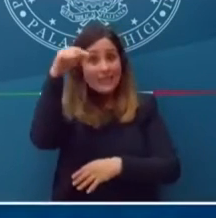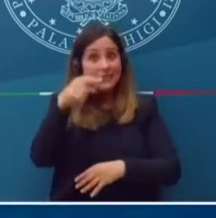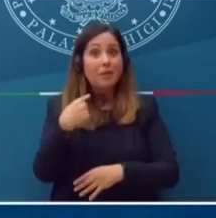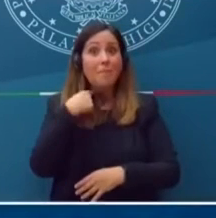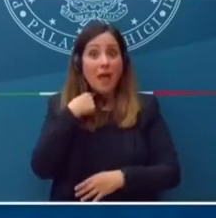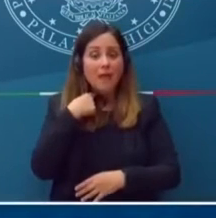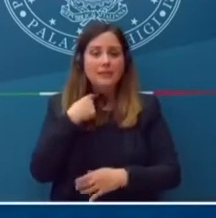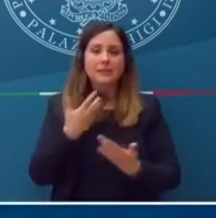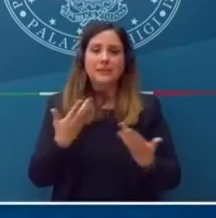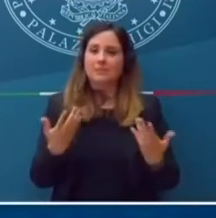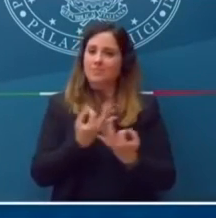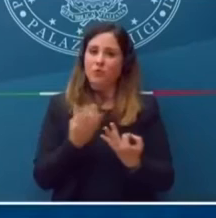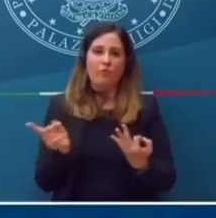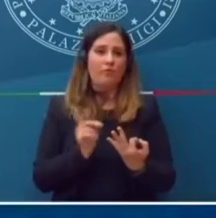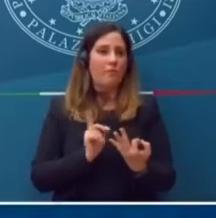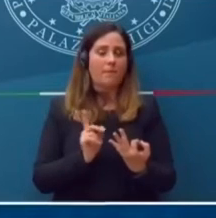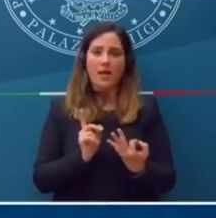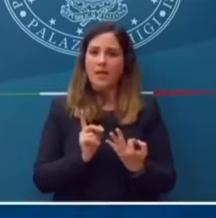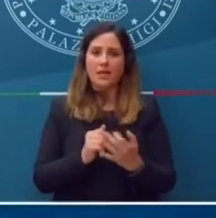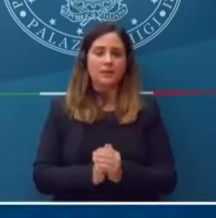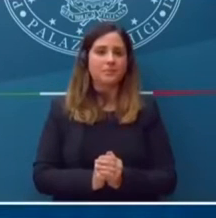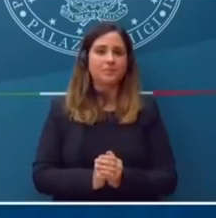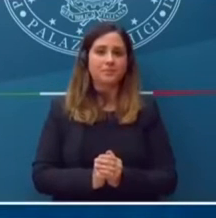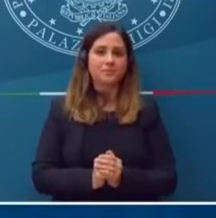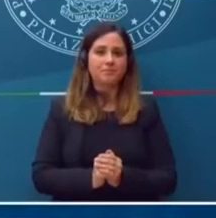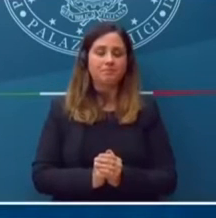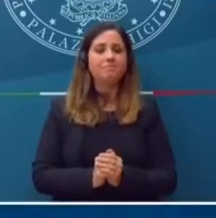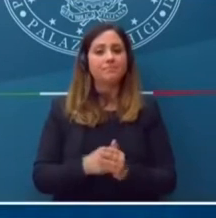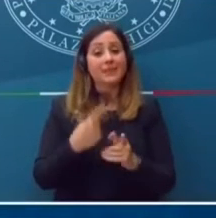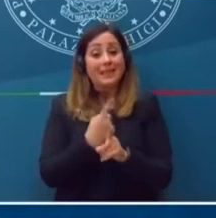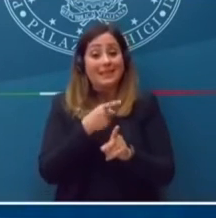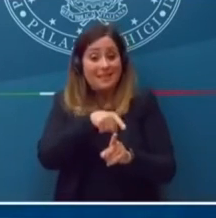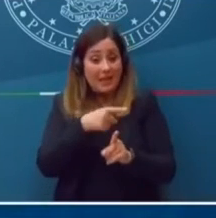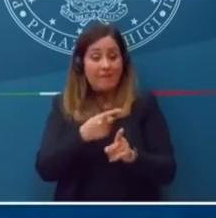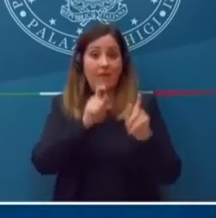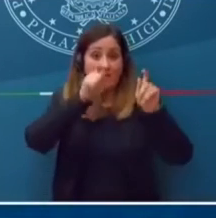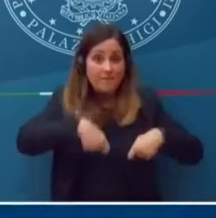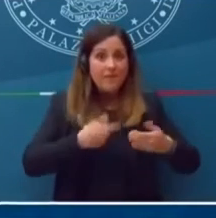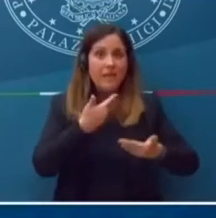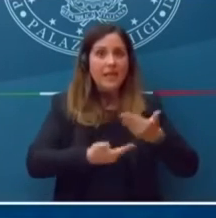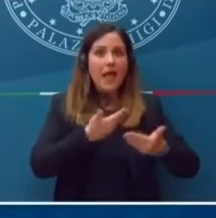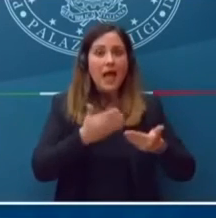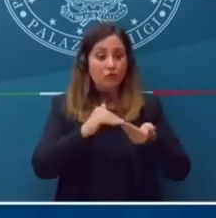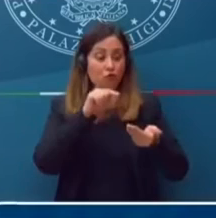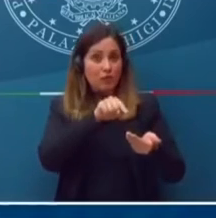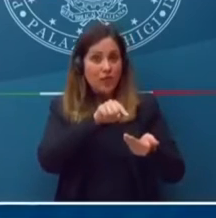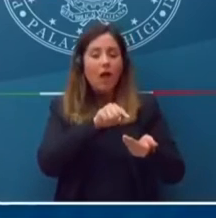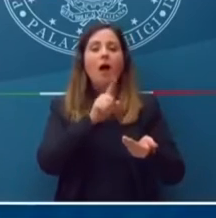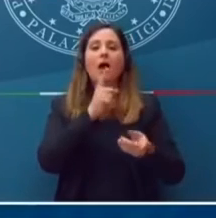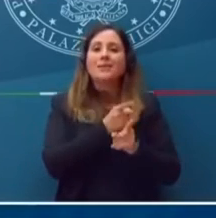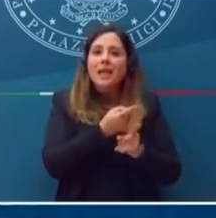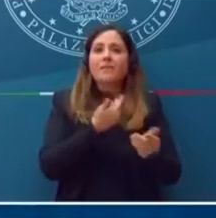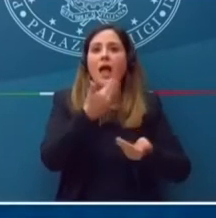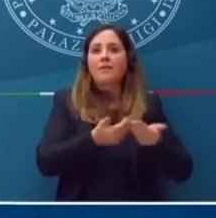non siamo messi bene, e che parta e si regga con le sue ali